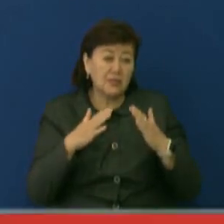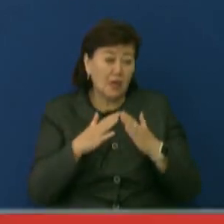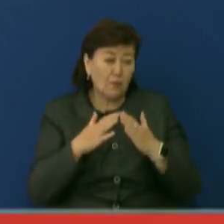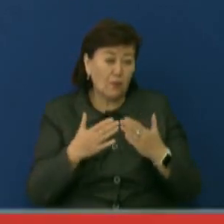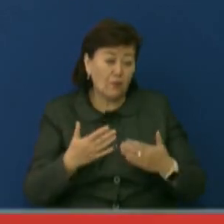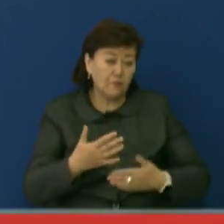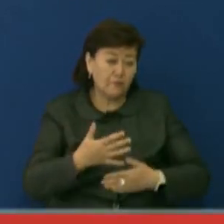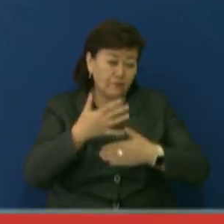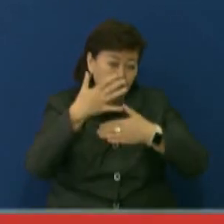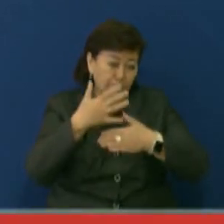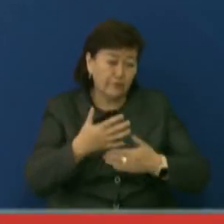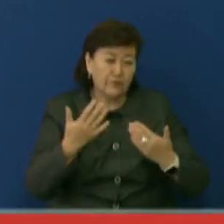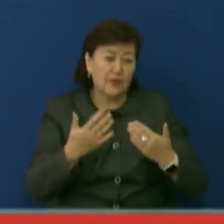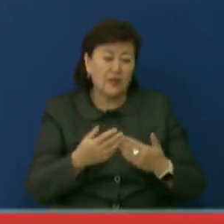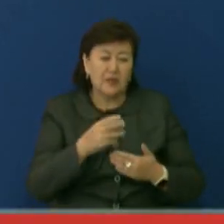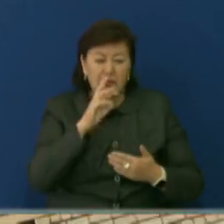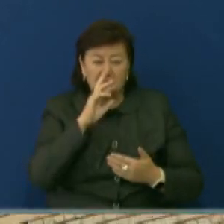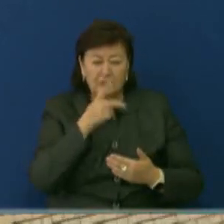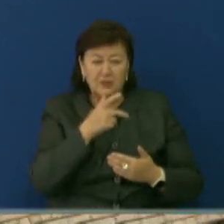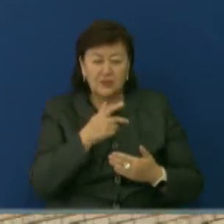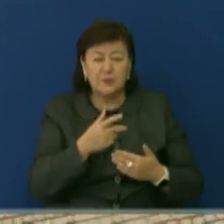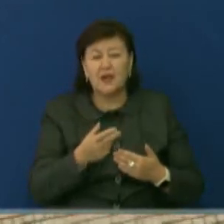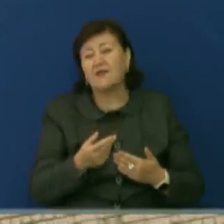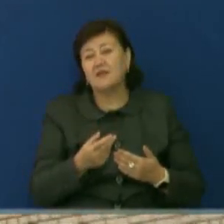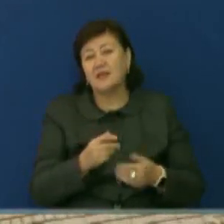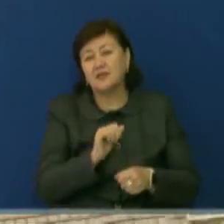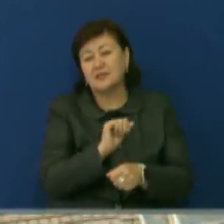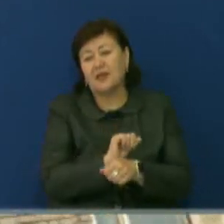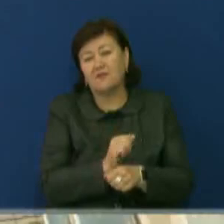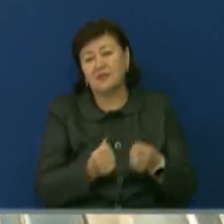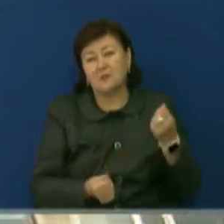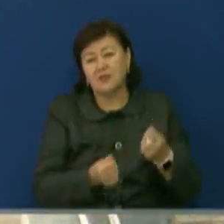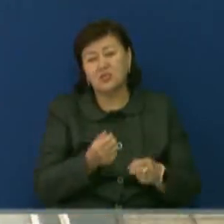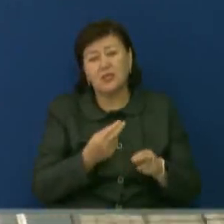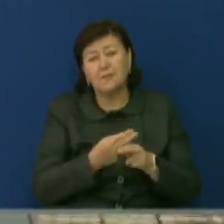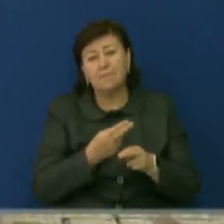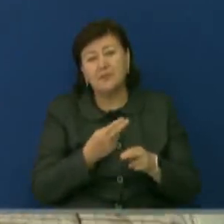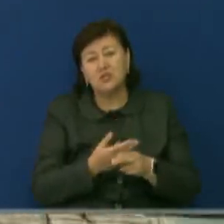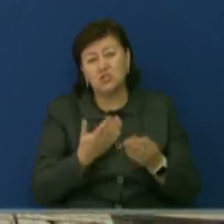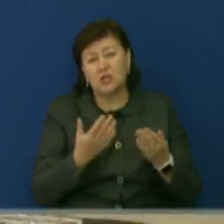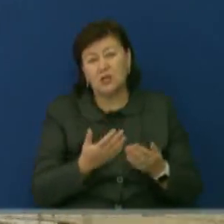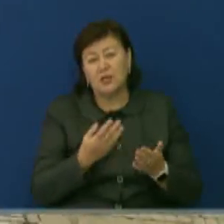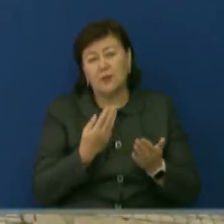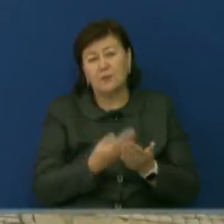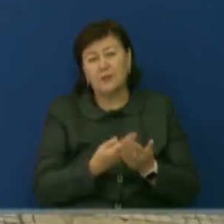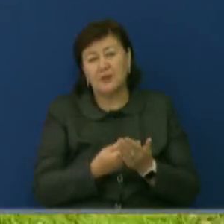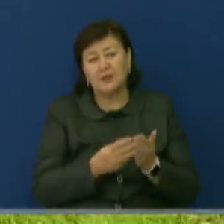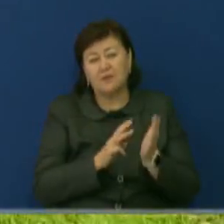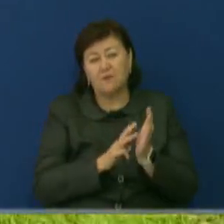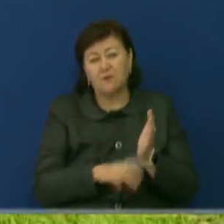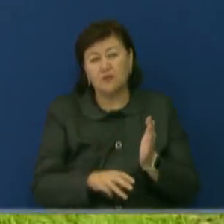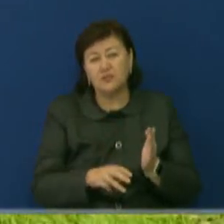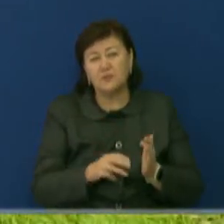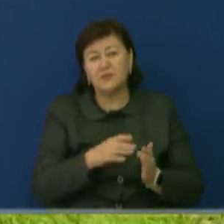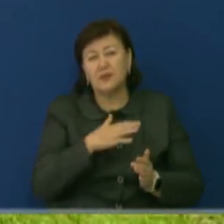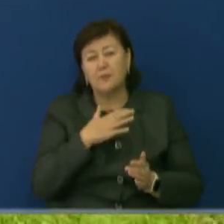неправильно припаркованные машины мешают проезду спецтехники. По городу Семей насчитывается около 80 многоэтажных жилых